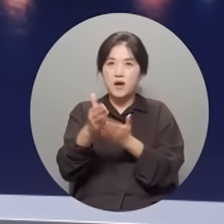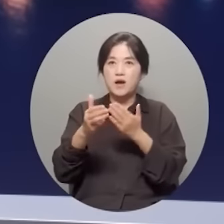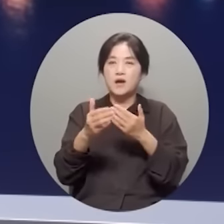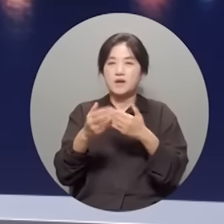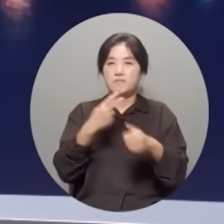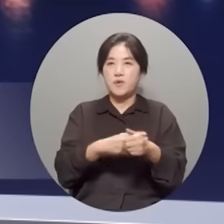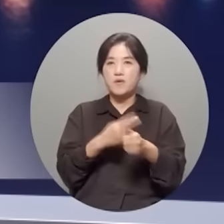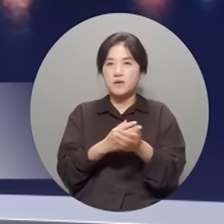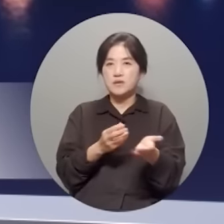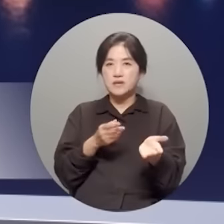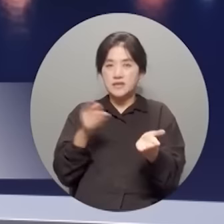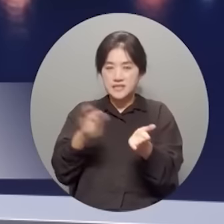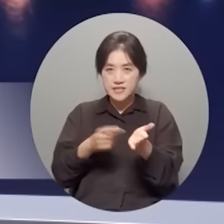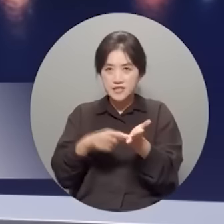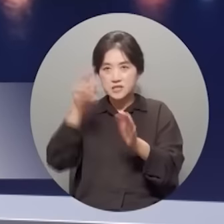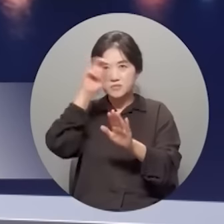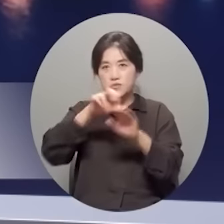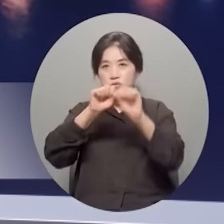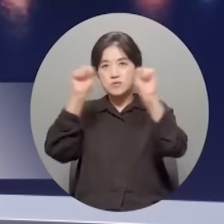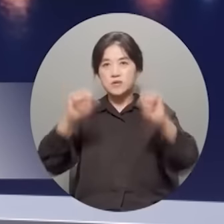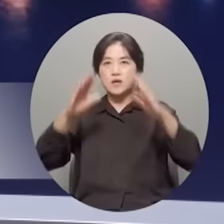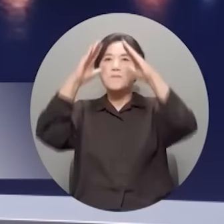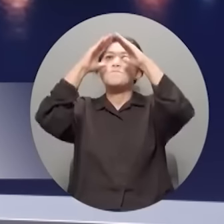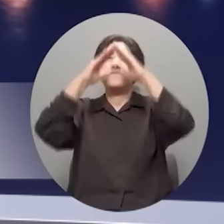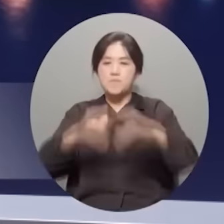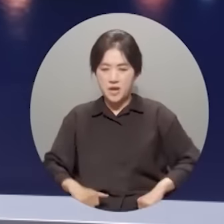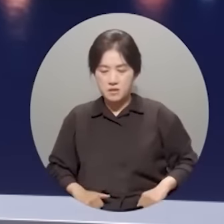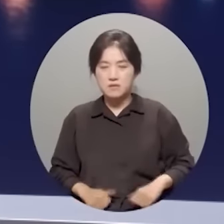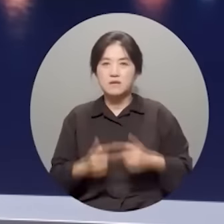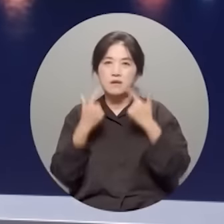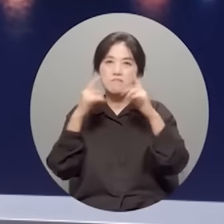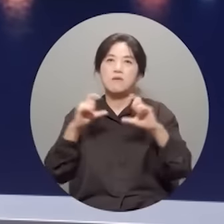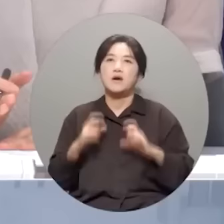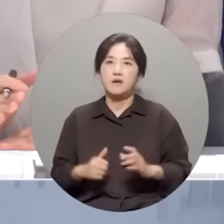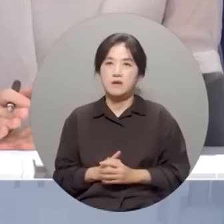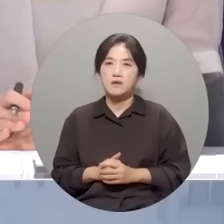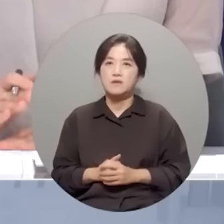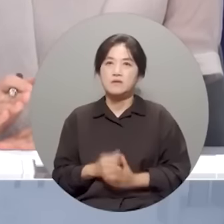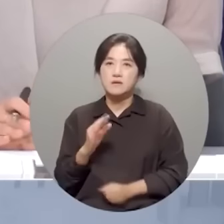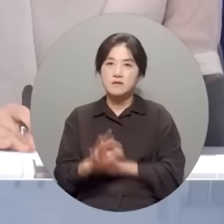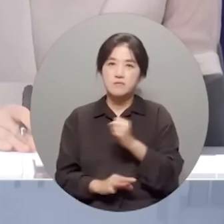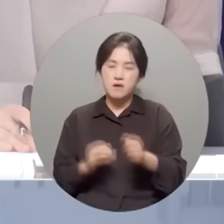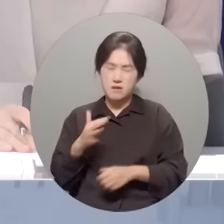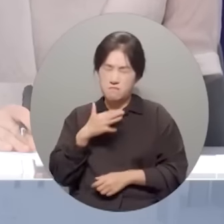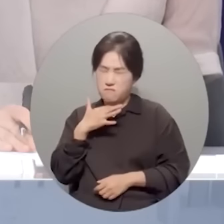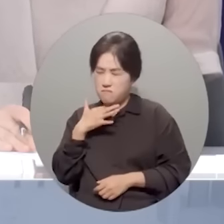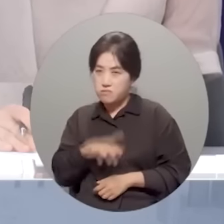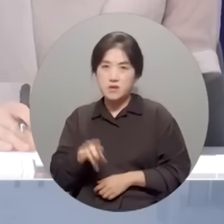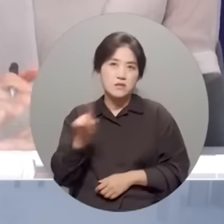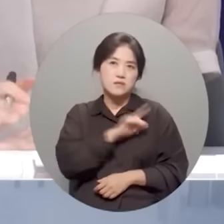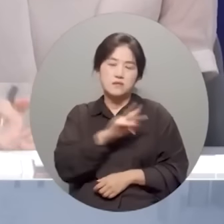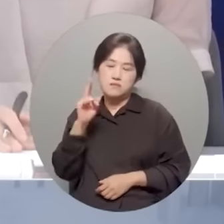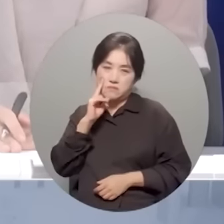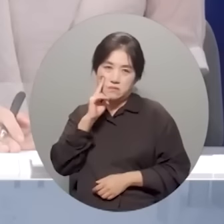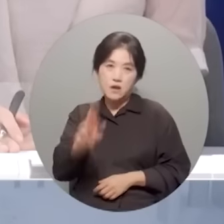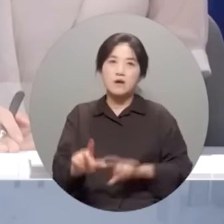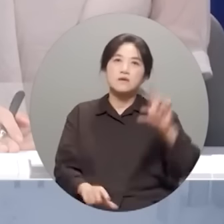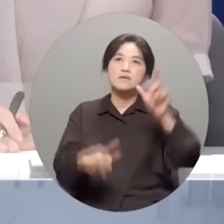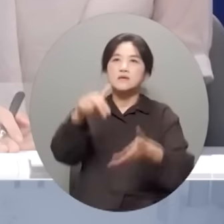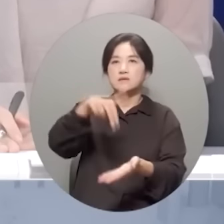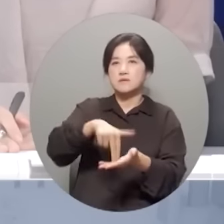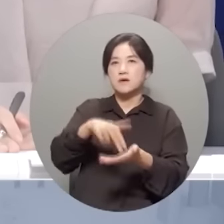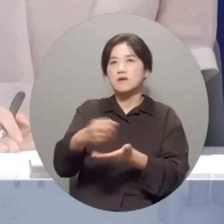진료 체계가 완전히 무너졌다고 잘라 말했습니다 또 최근 10년생 한 번도 경험하지 못한 가장 심각한